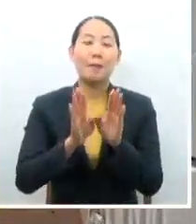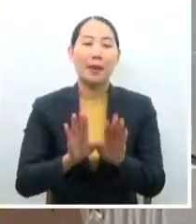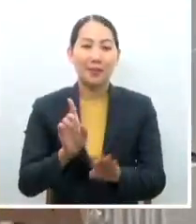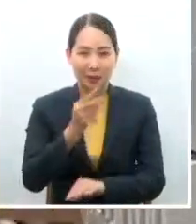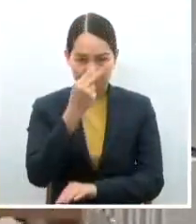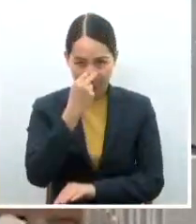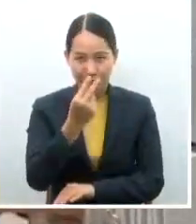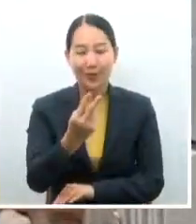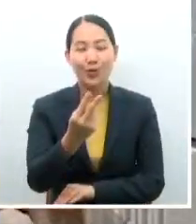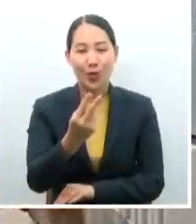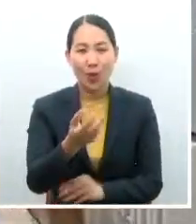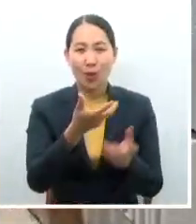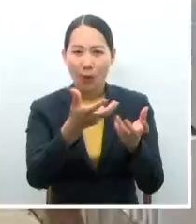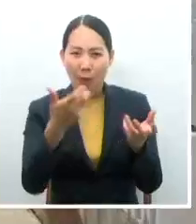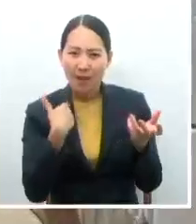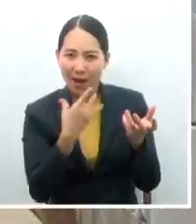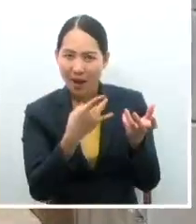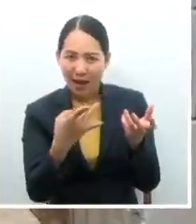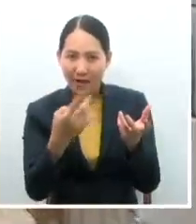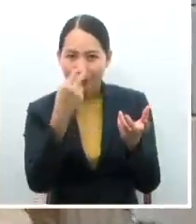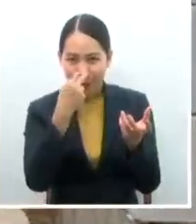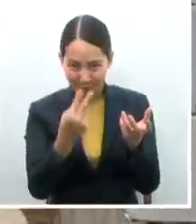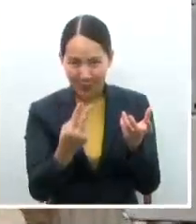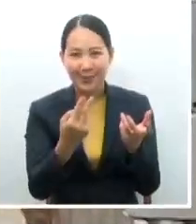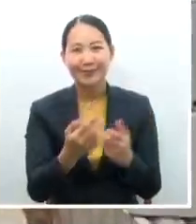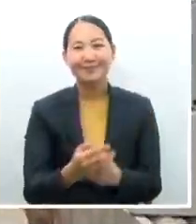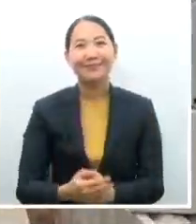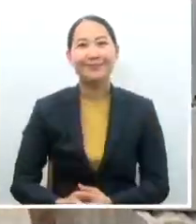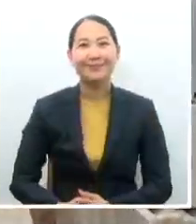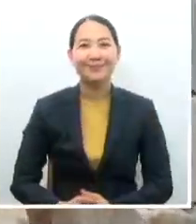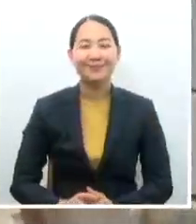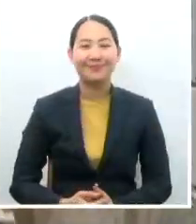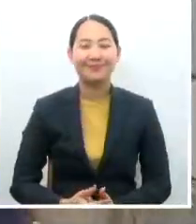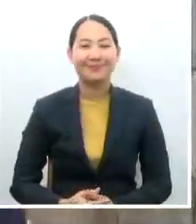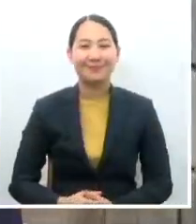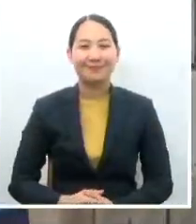ใช้วัตถุดิบอะไรบ้างเดี๋ยวเราจะพาทุกคนไปชมกันเลยค่ะ